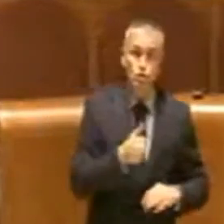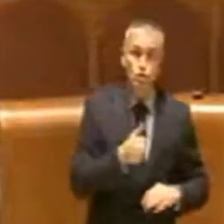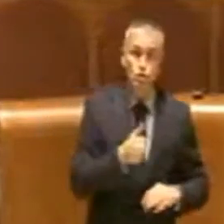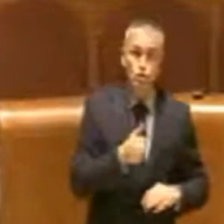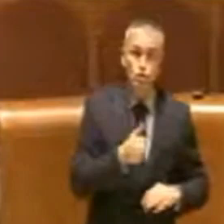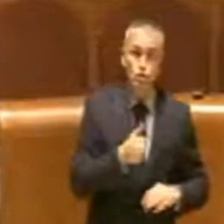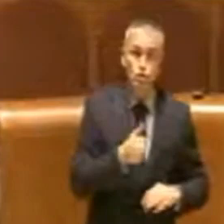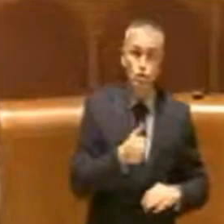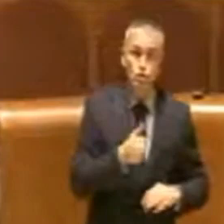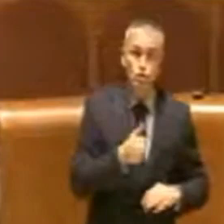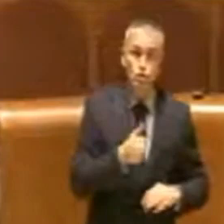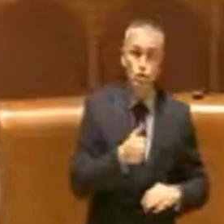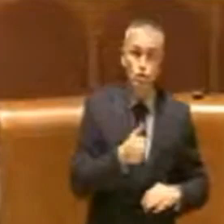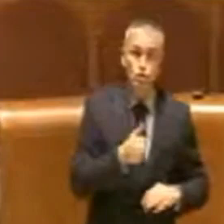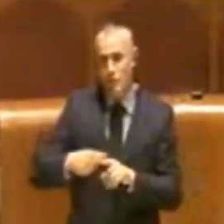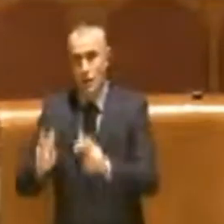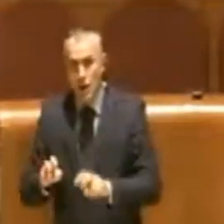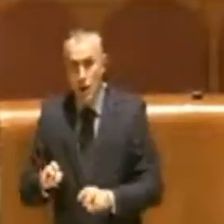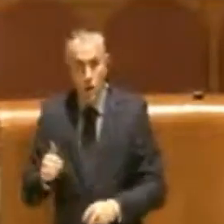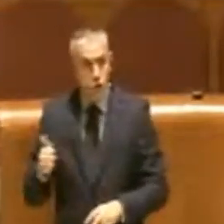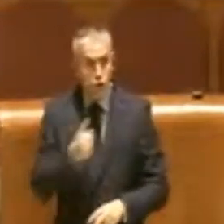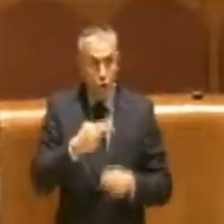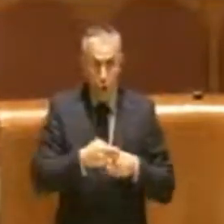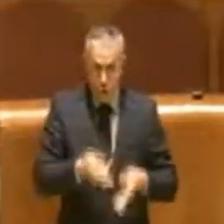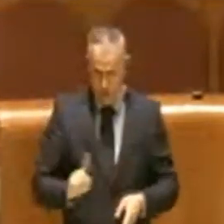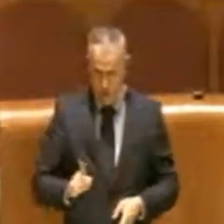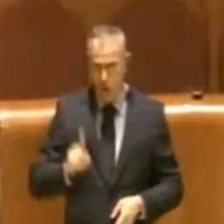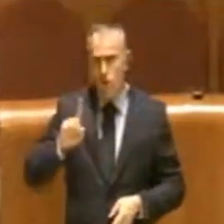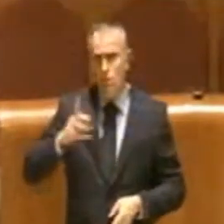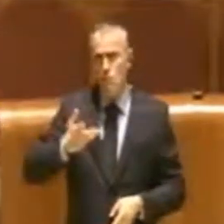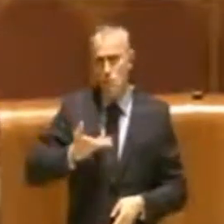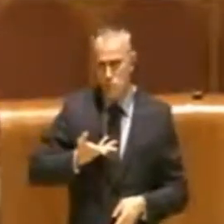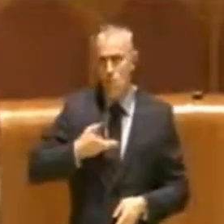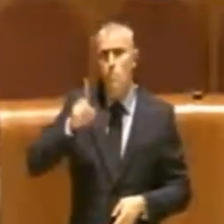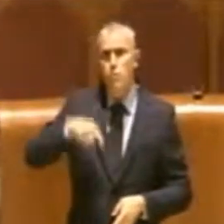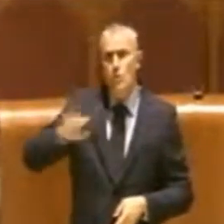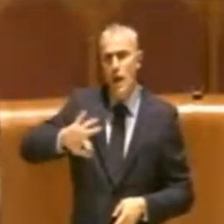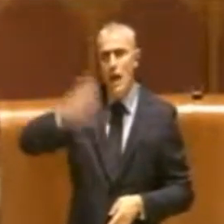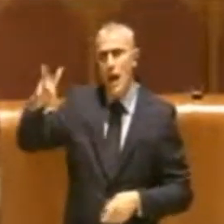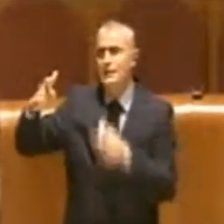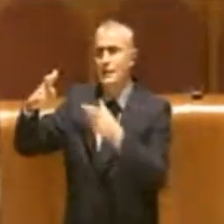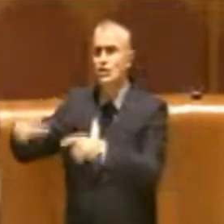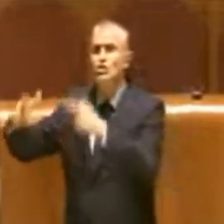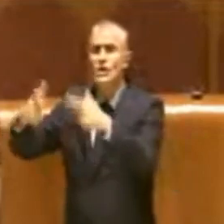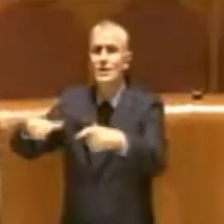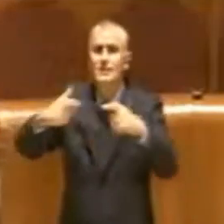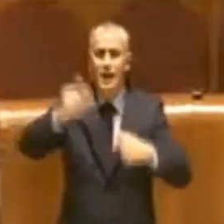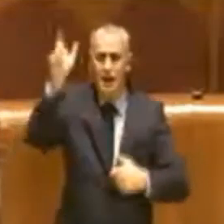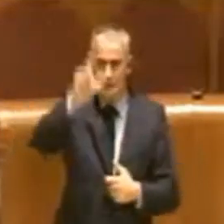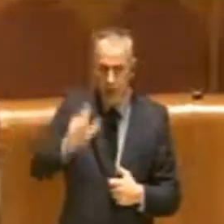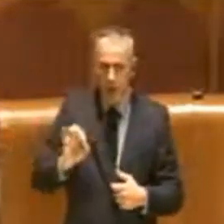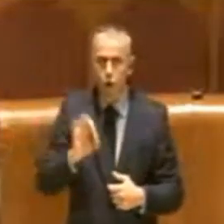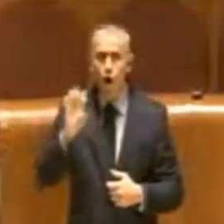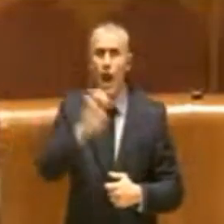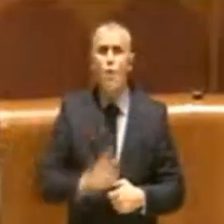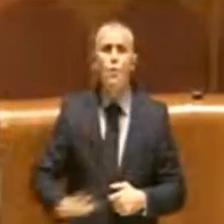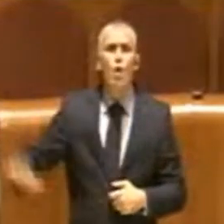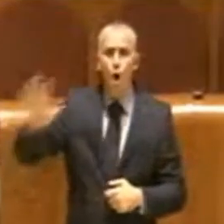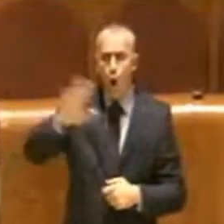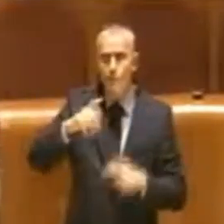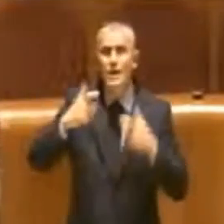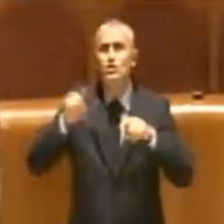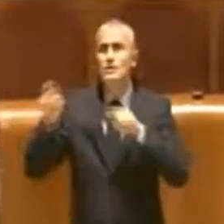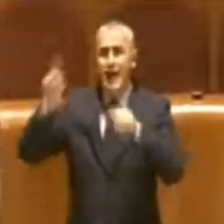accade nel Parlamento europeo, accade anche in altre città italiane, in altre città europee, quindi